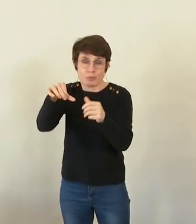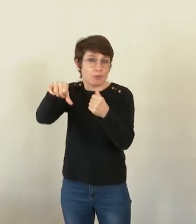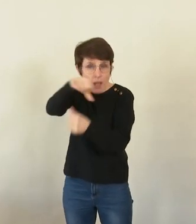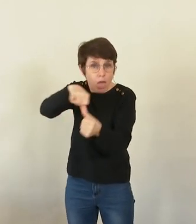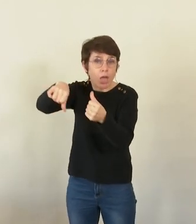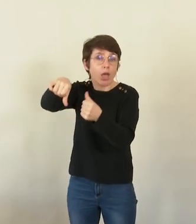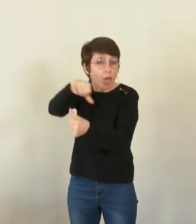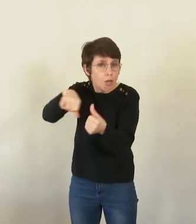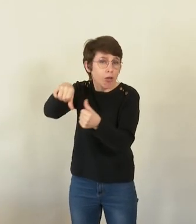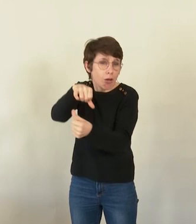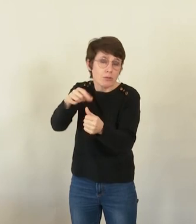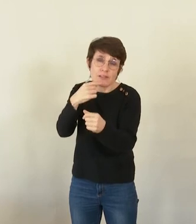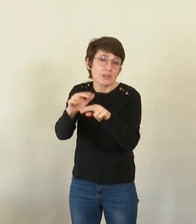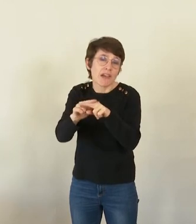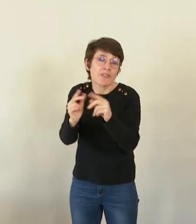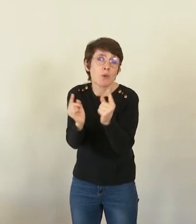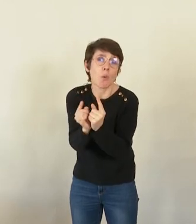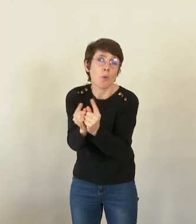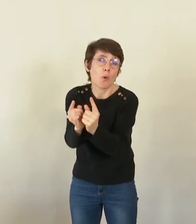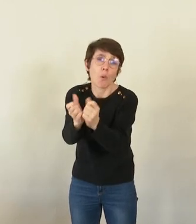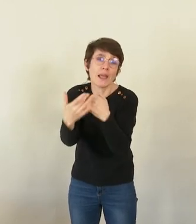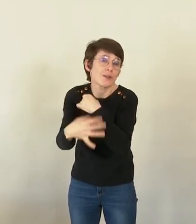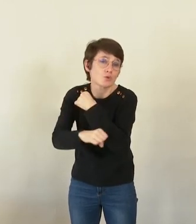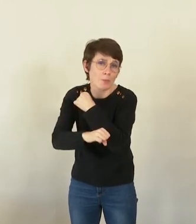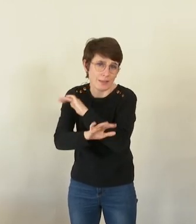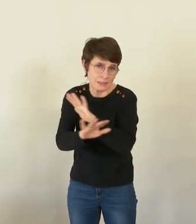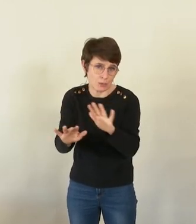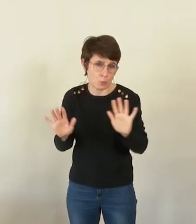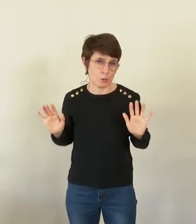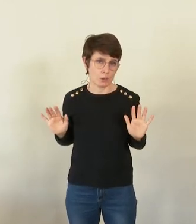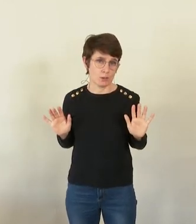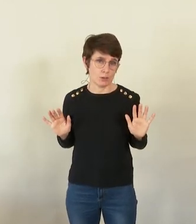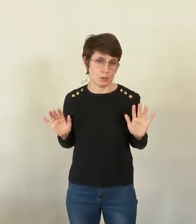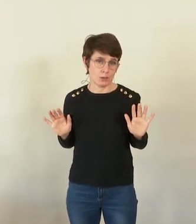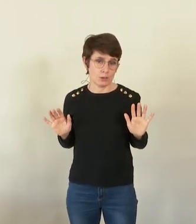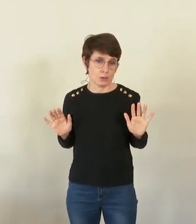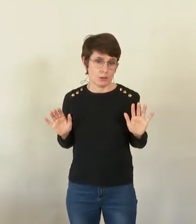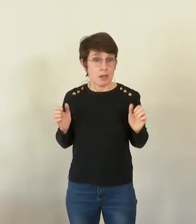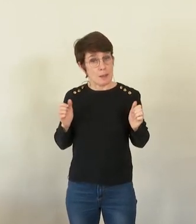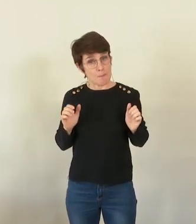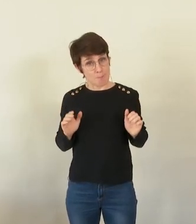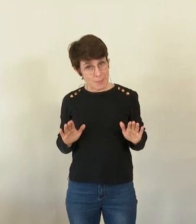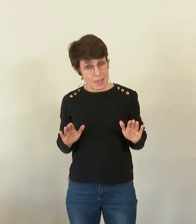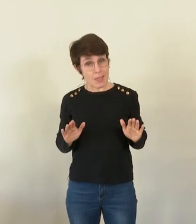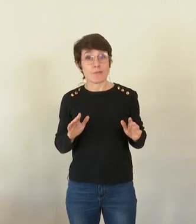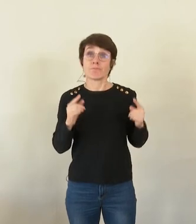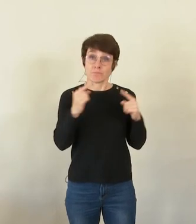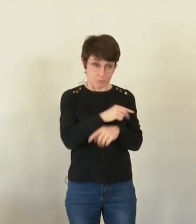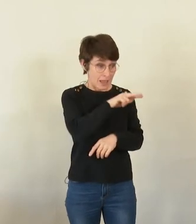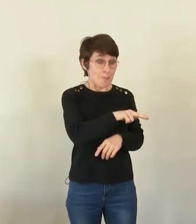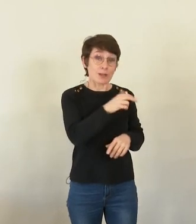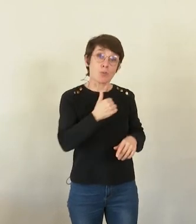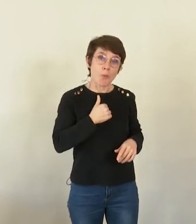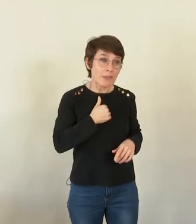là quelques semaines souvent où les logements sont vides mais nous avons bien dans le parc privé trop de